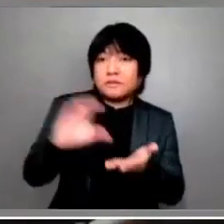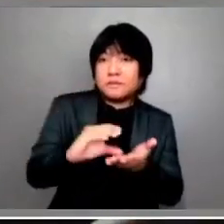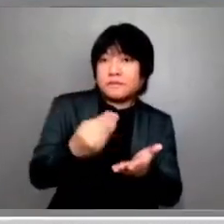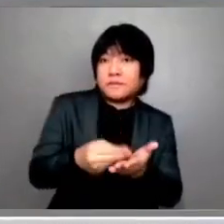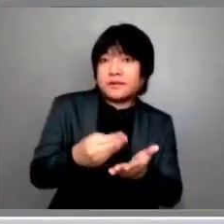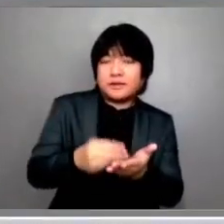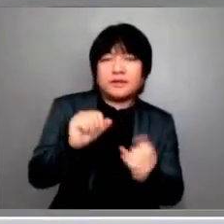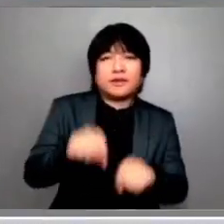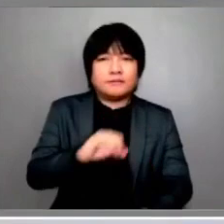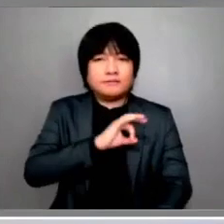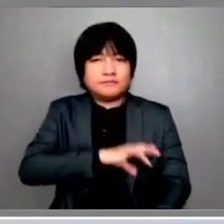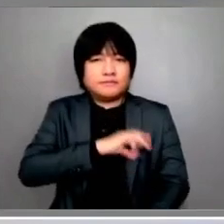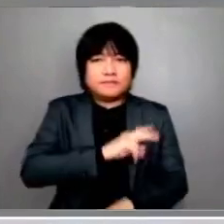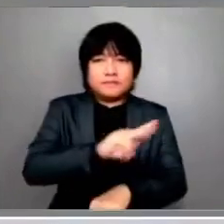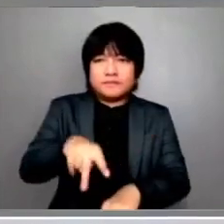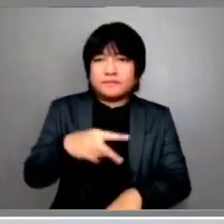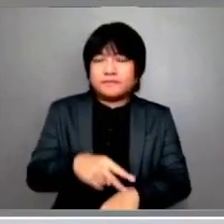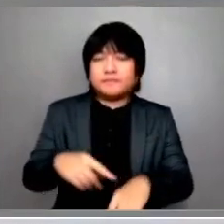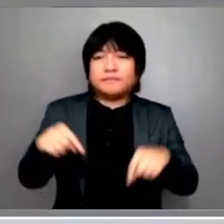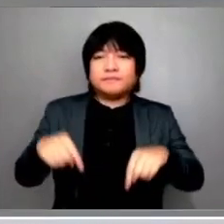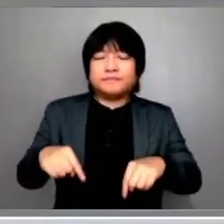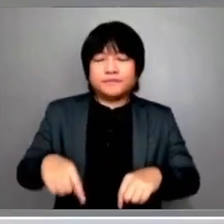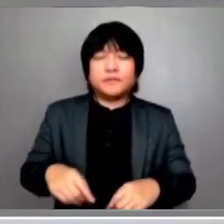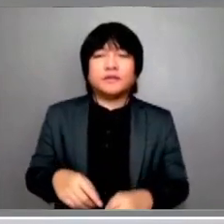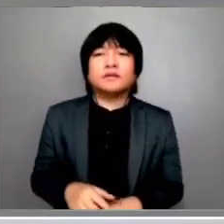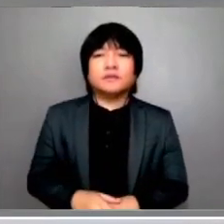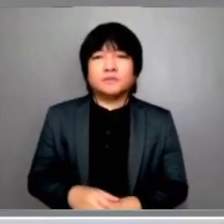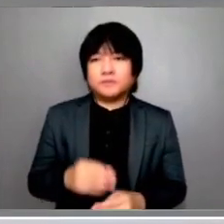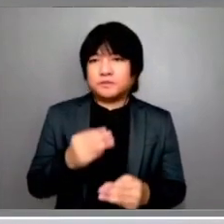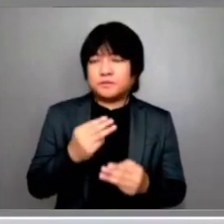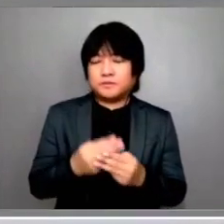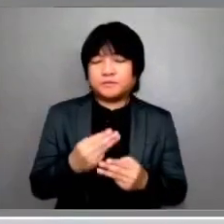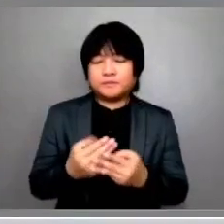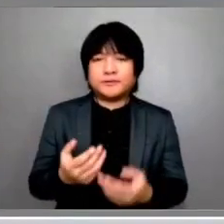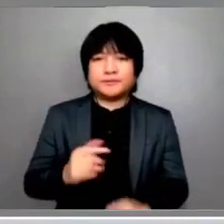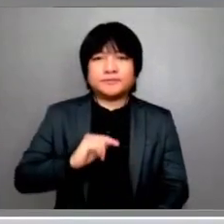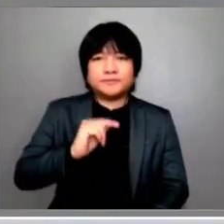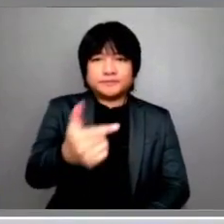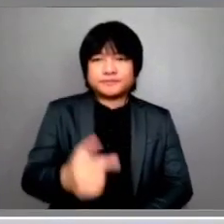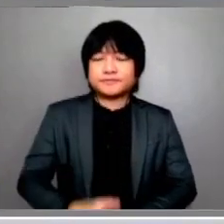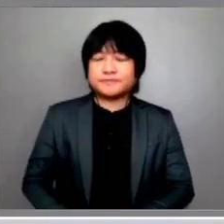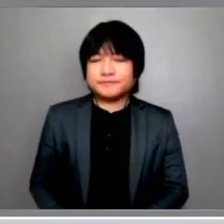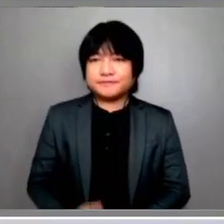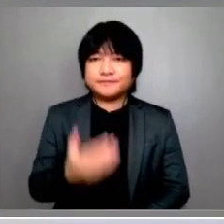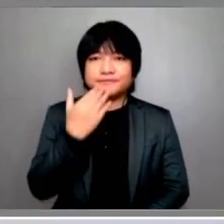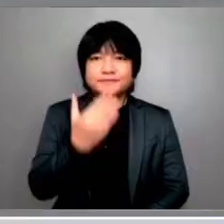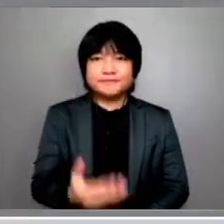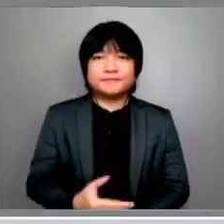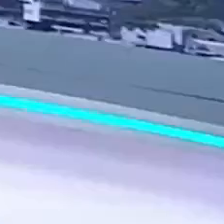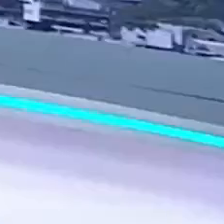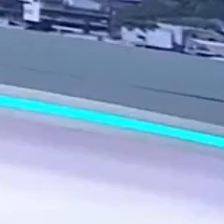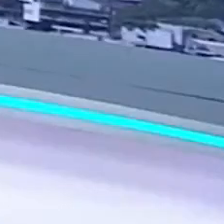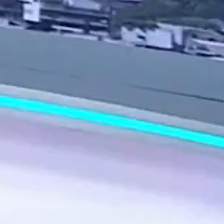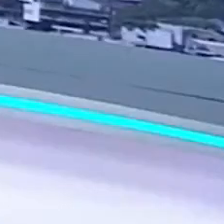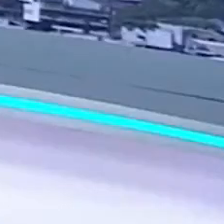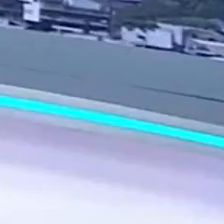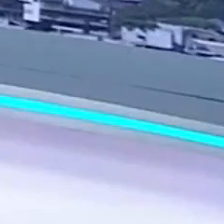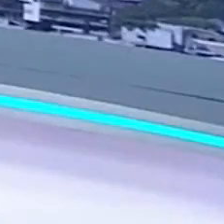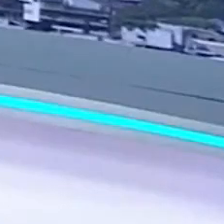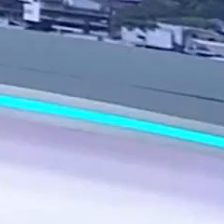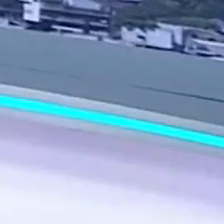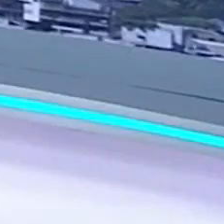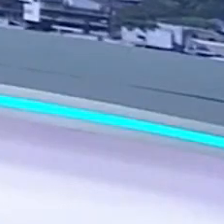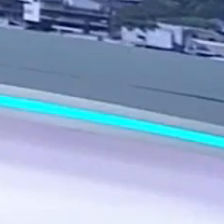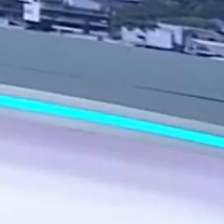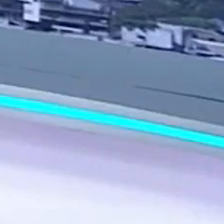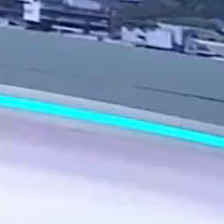latest mula rito sa munting lupa balik sa inyo Raffy and Connie Maraming salamat Ian Cruz kapuso alamin